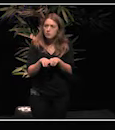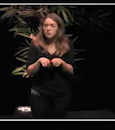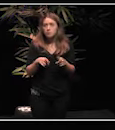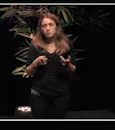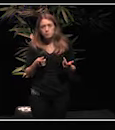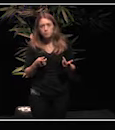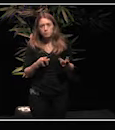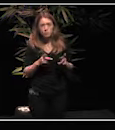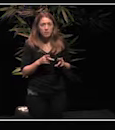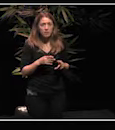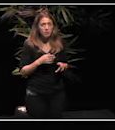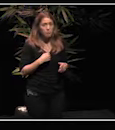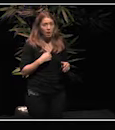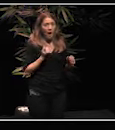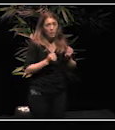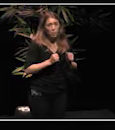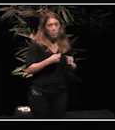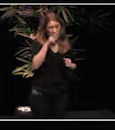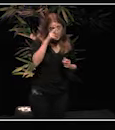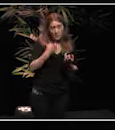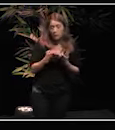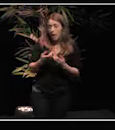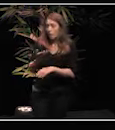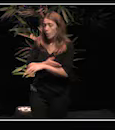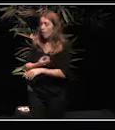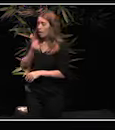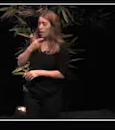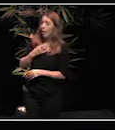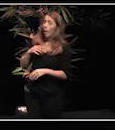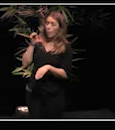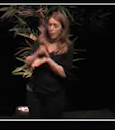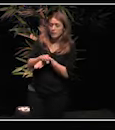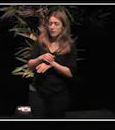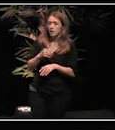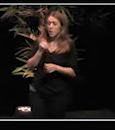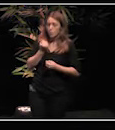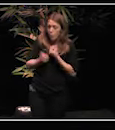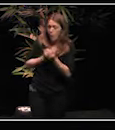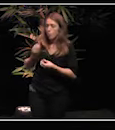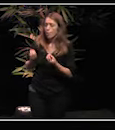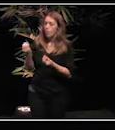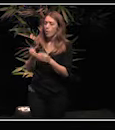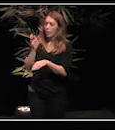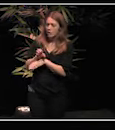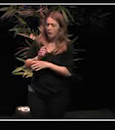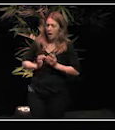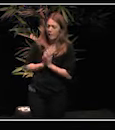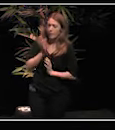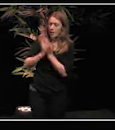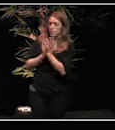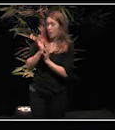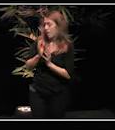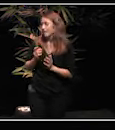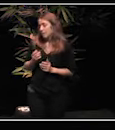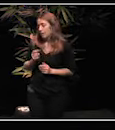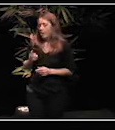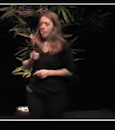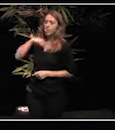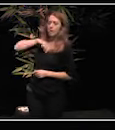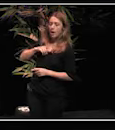qui sont pas très intelligentes, par exemple, prendre des anti-inflammatoires ou des antidouleurs, en particulier les anti-inflammatoires, là, pour le coup, on peut mettre un petit peu en danger ou